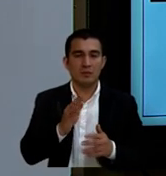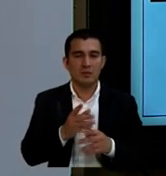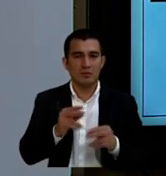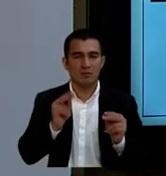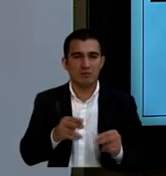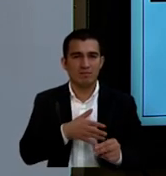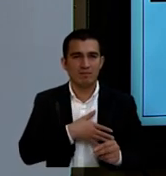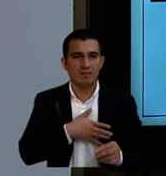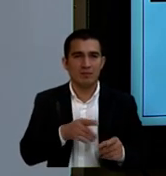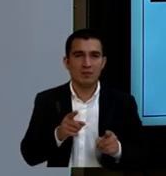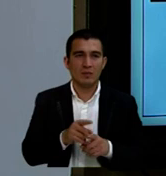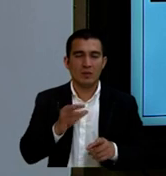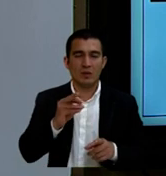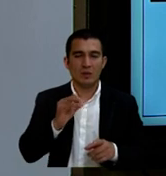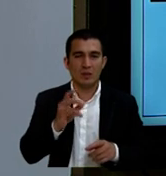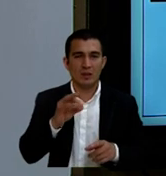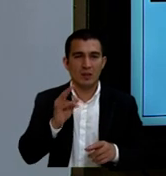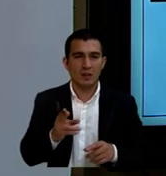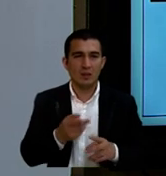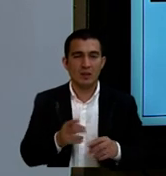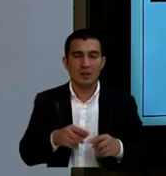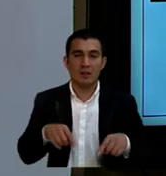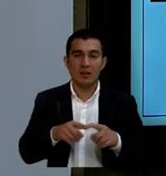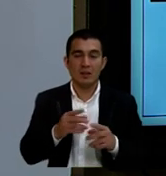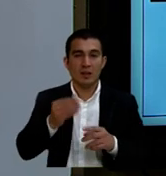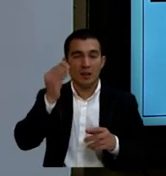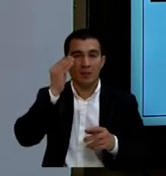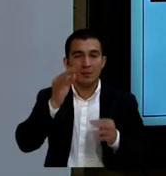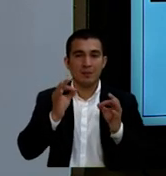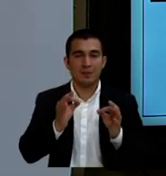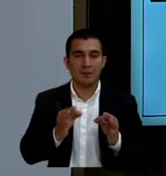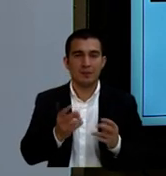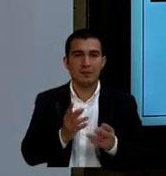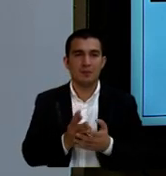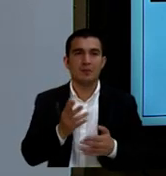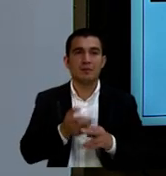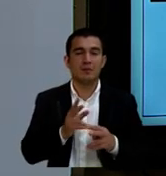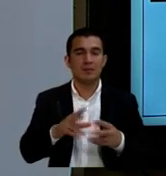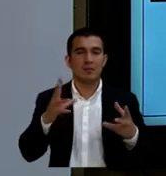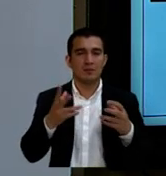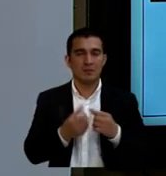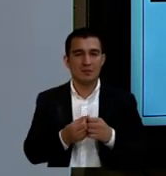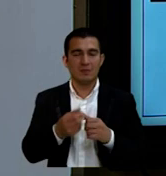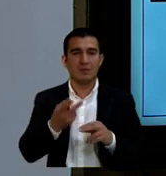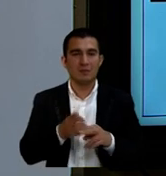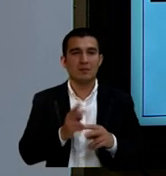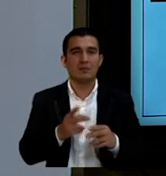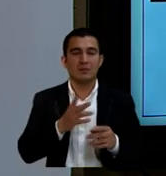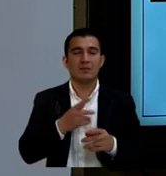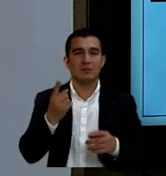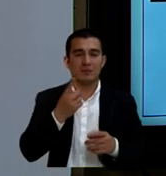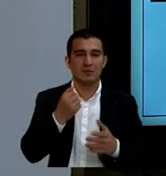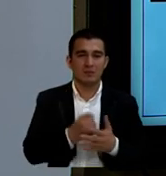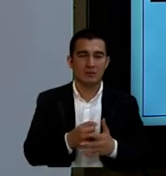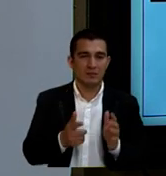va biz juda ham ko'p o'rganganimiz oxirgi chorakda ifodalilik. Bular barchasi mana ikkinchisidan boshlab